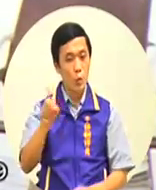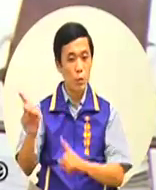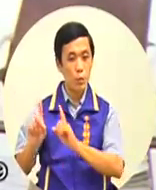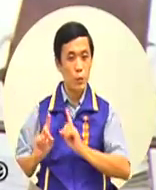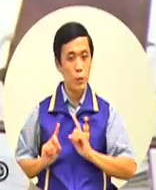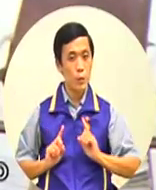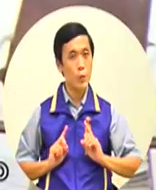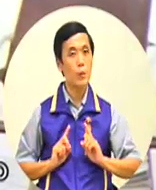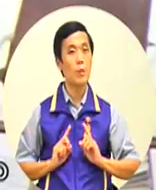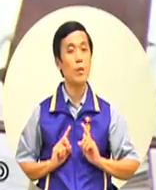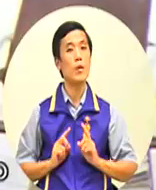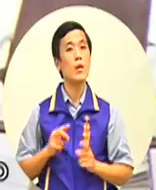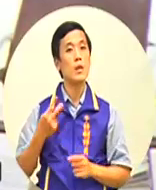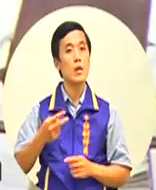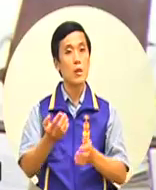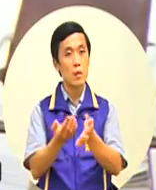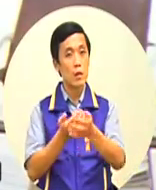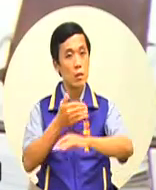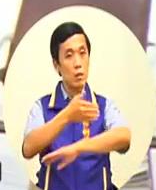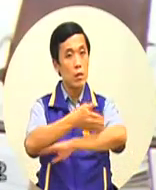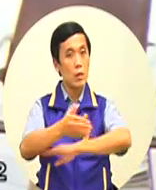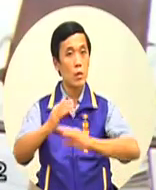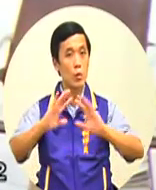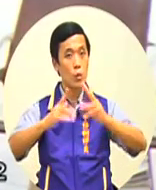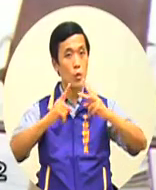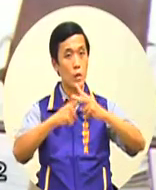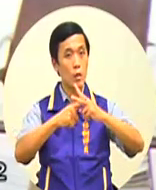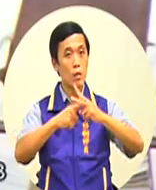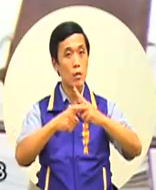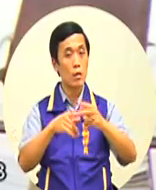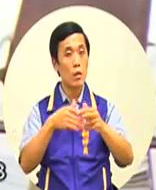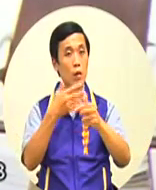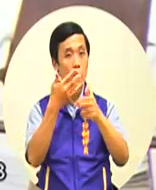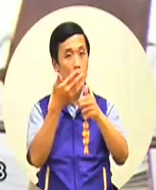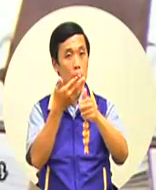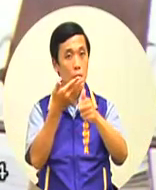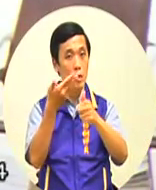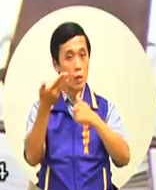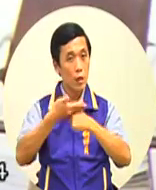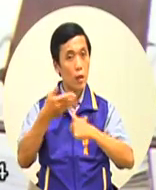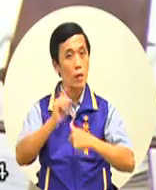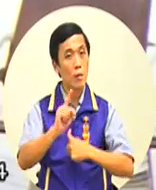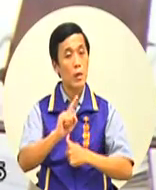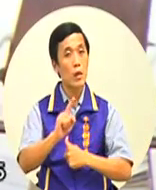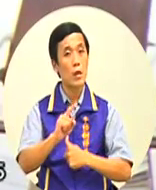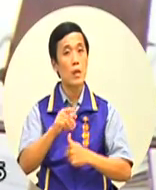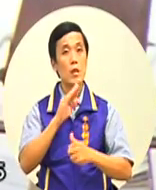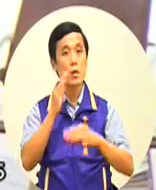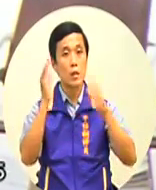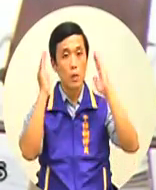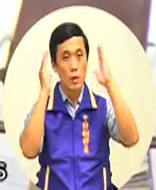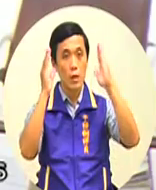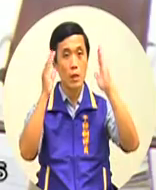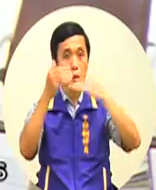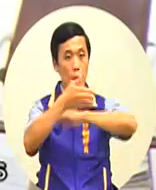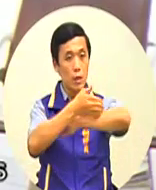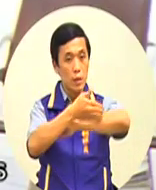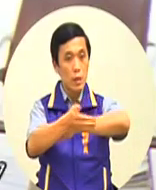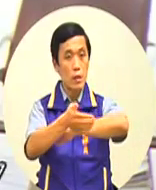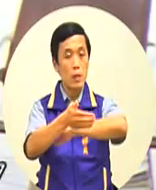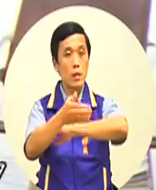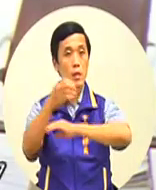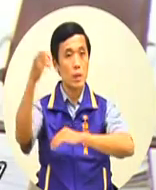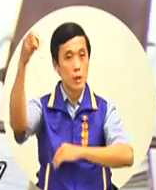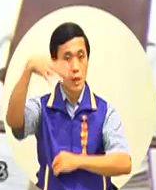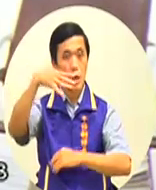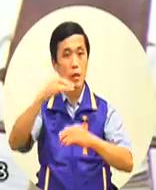其哦，在前镇国小有提供我们现在正阳社区发展协会哈，这个